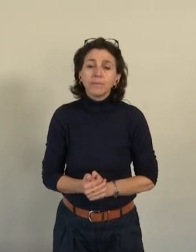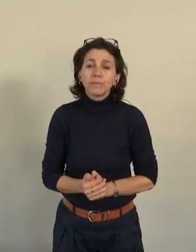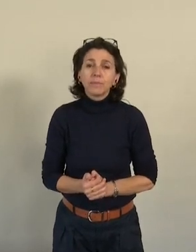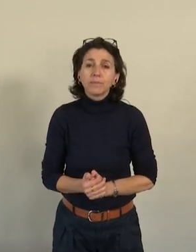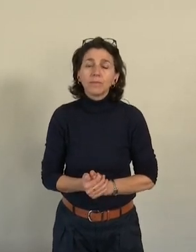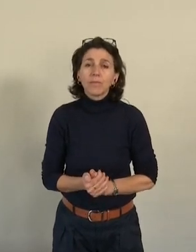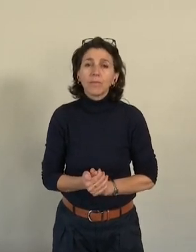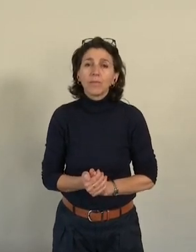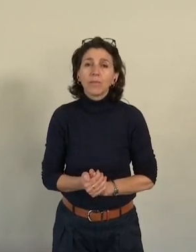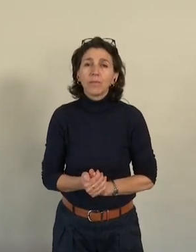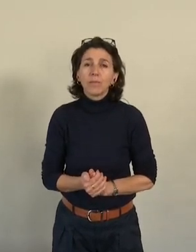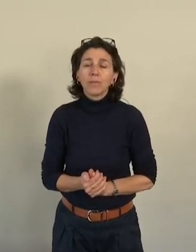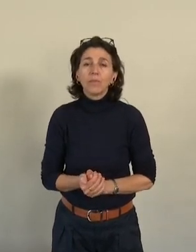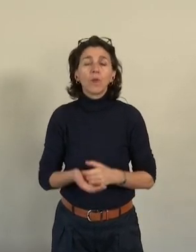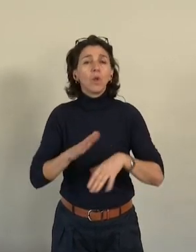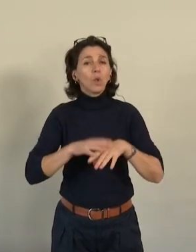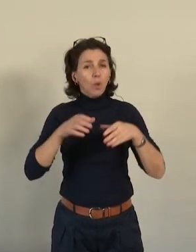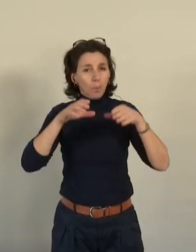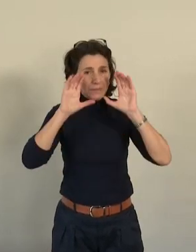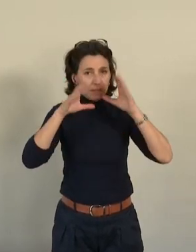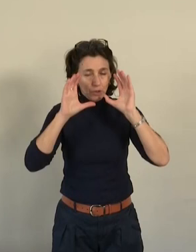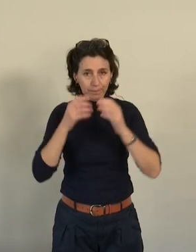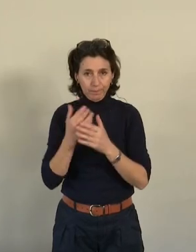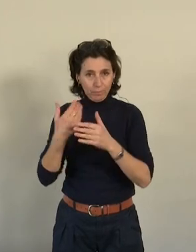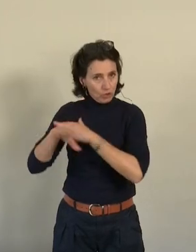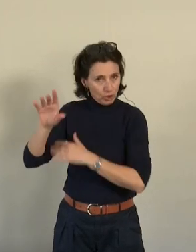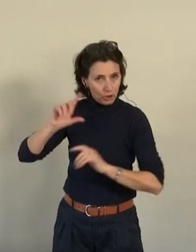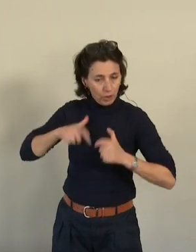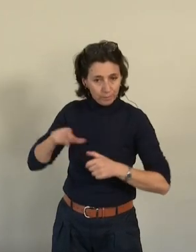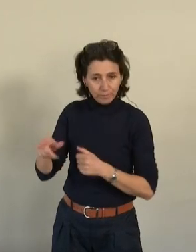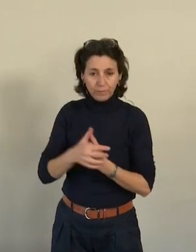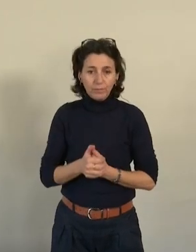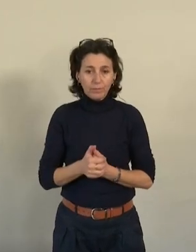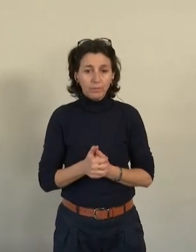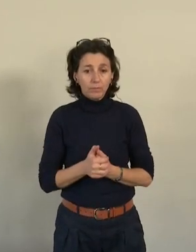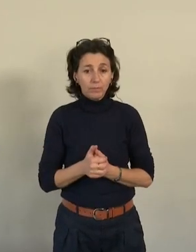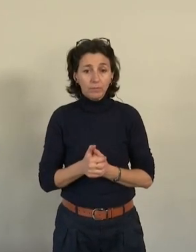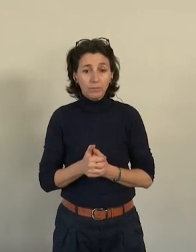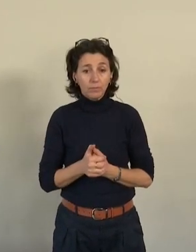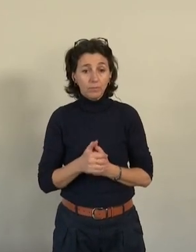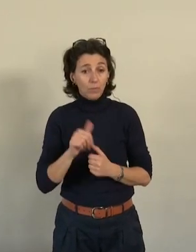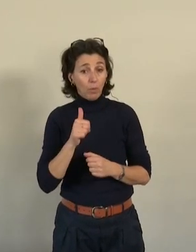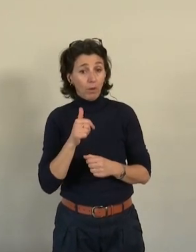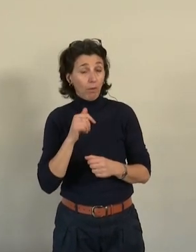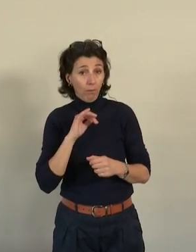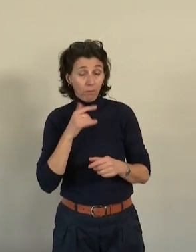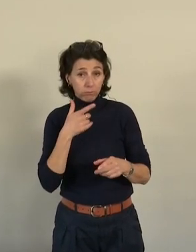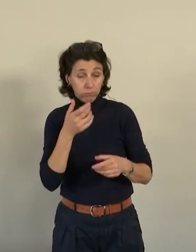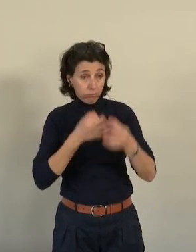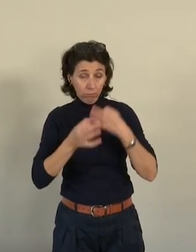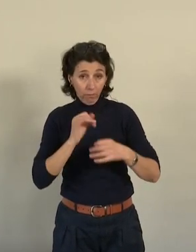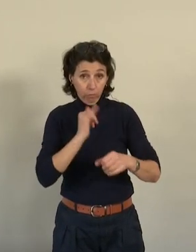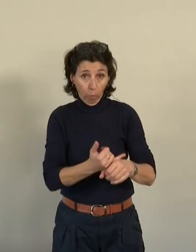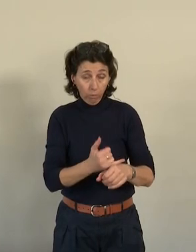concernant les petits dééjeuners à l'école il est faux de dire que l'État que